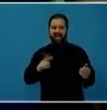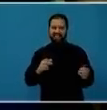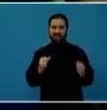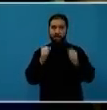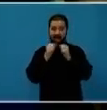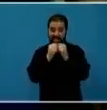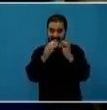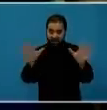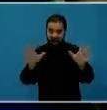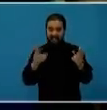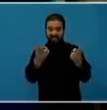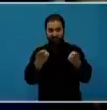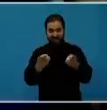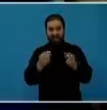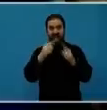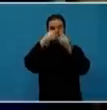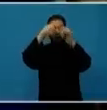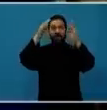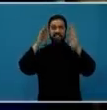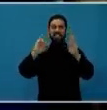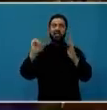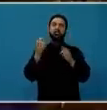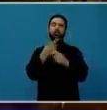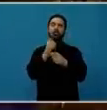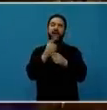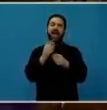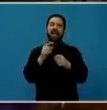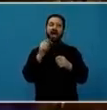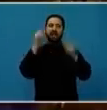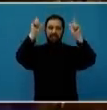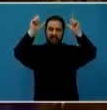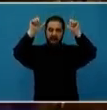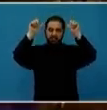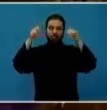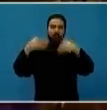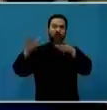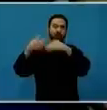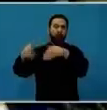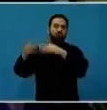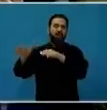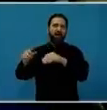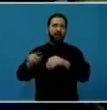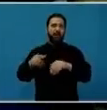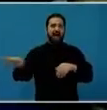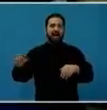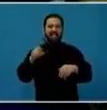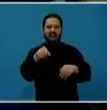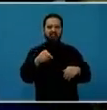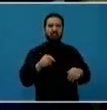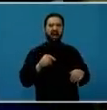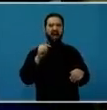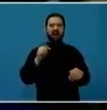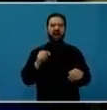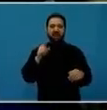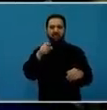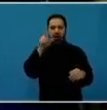biserică și lucrarea celui rău fuge, se îndepărtează, pleacă de la acea persoană și acea persoană